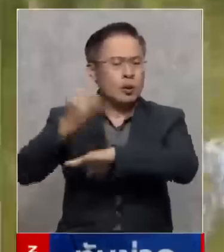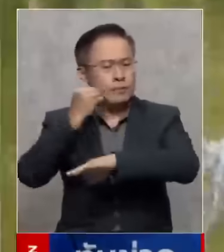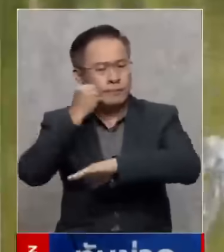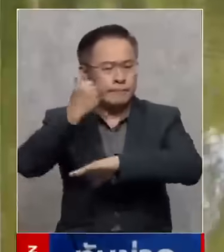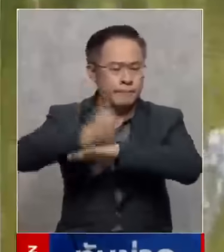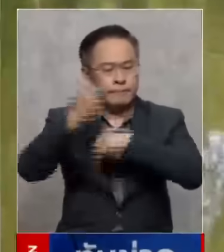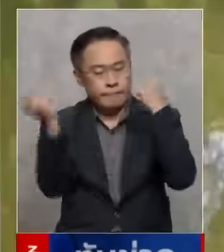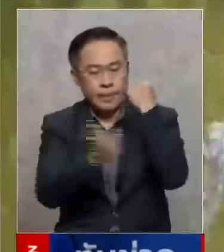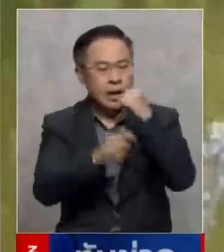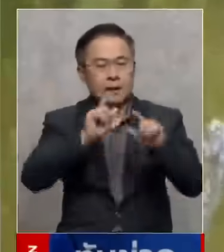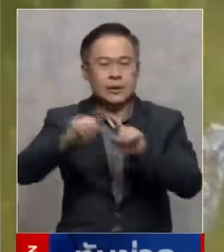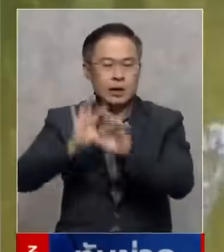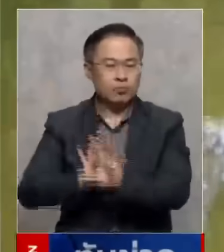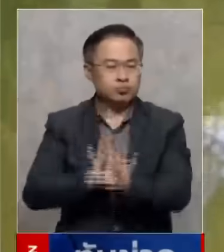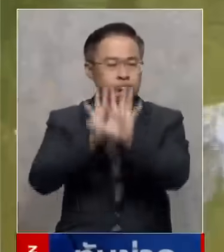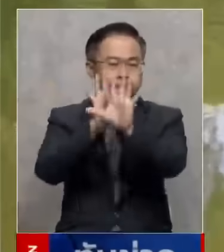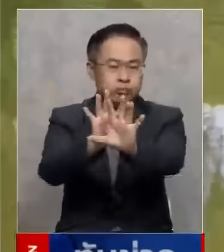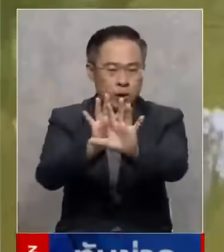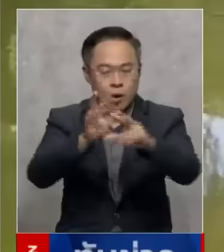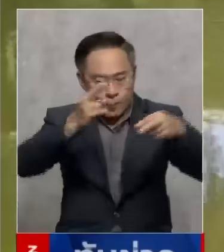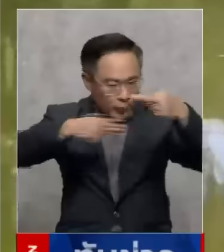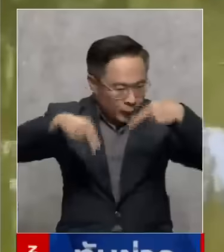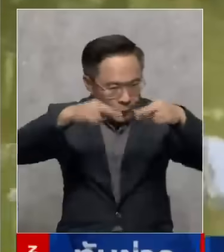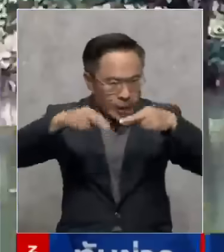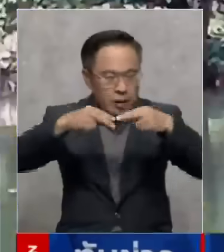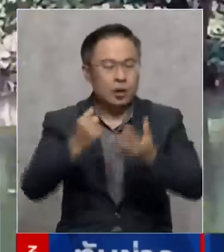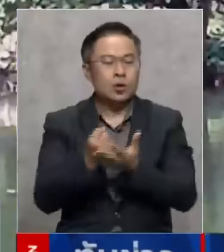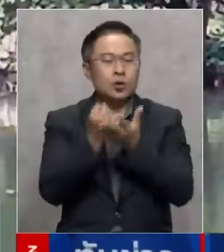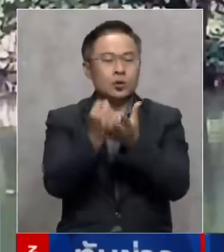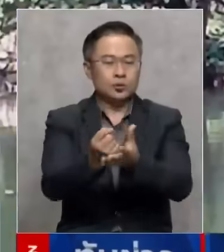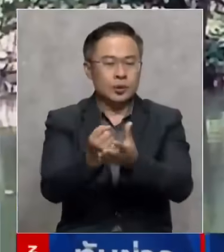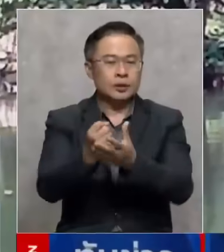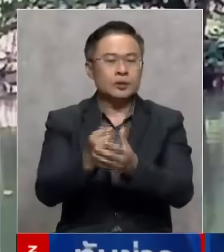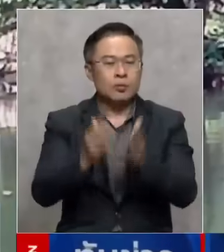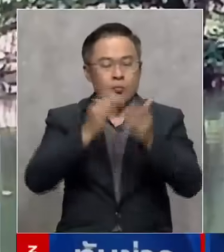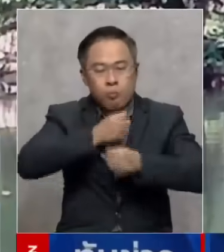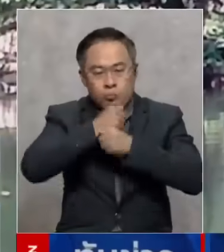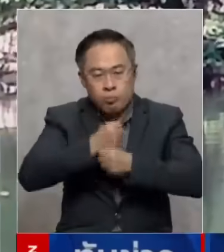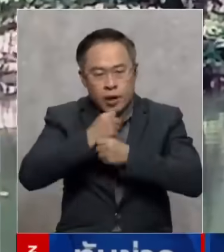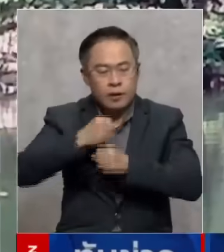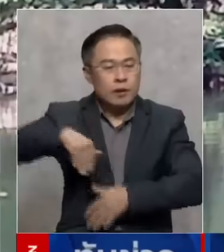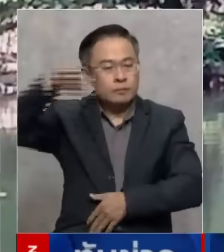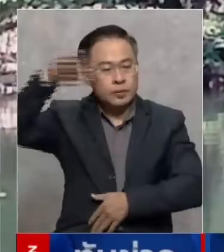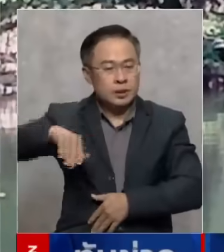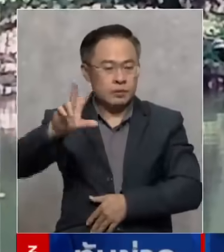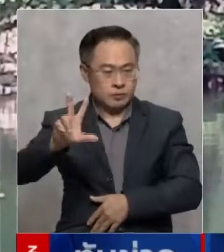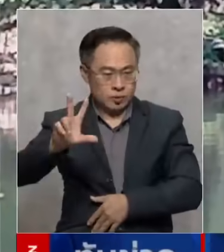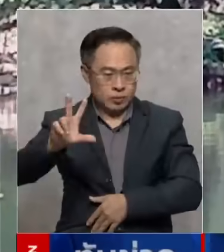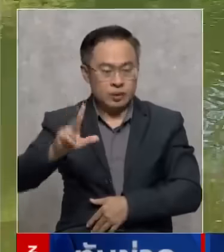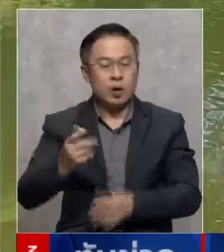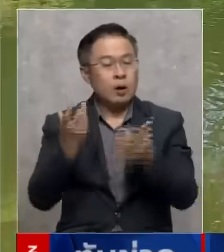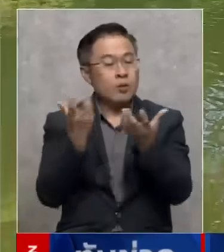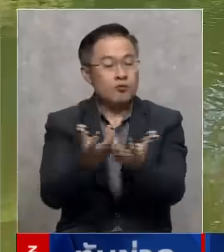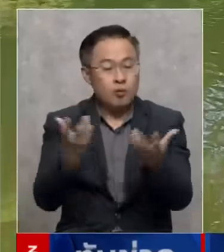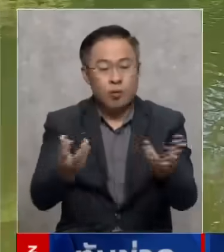เอ่อจุดไปเยี่ยมให้กำลังใจช่วยเหลือทั้ง 3พี่น้องนะครับโดยนำสิ่งของยังชีพเพื่อ